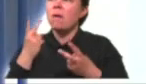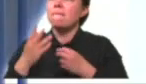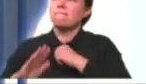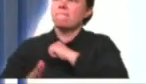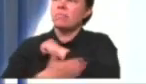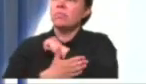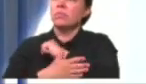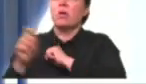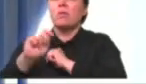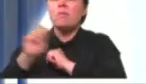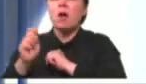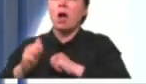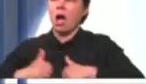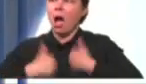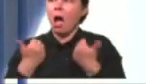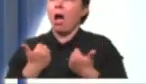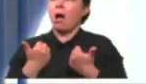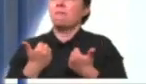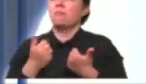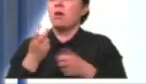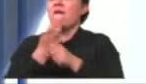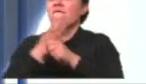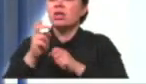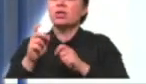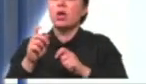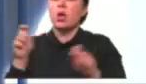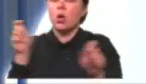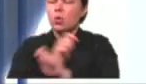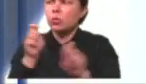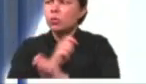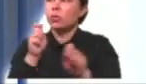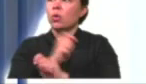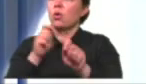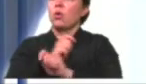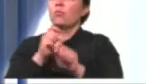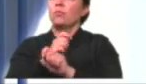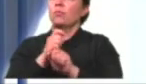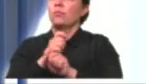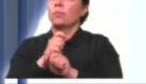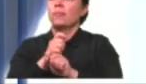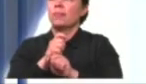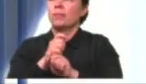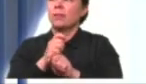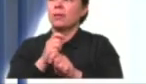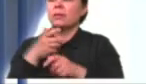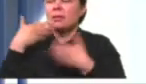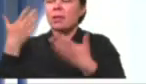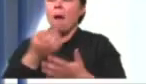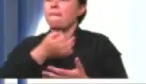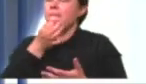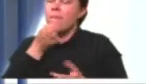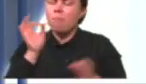wspomożeniem, impulsem do tego, żeby właśnie z tym wykluczeniem komunikacyjnym i nakierowanym na poprawę